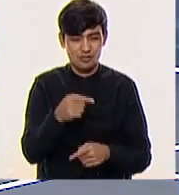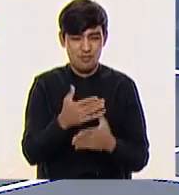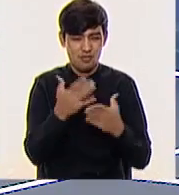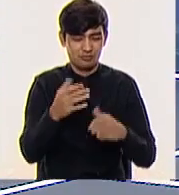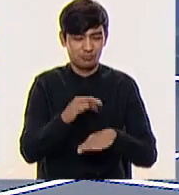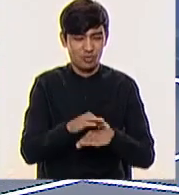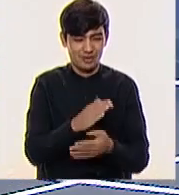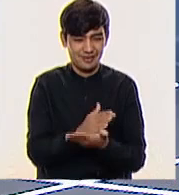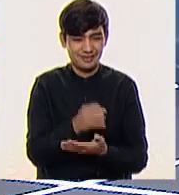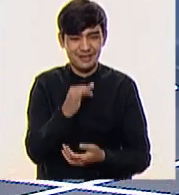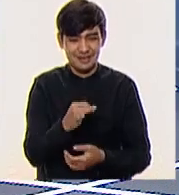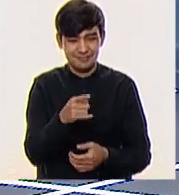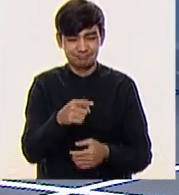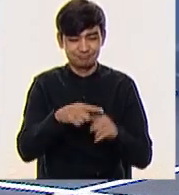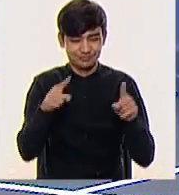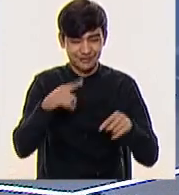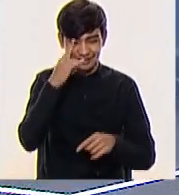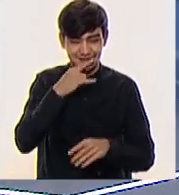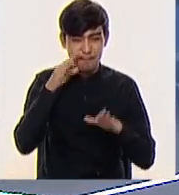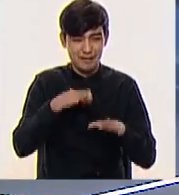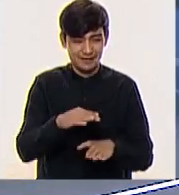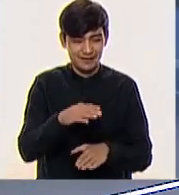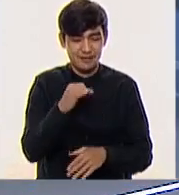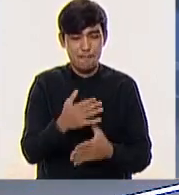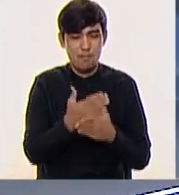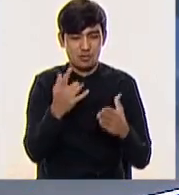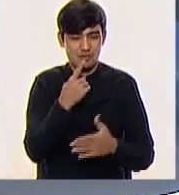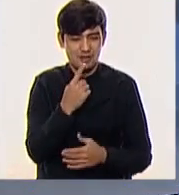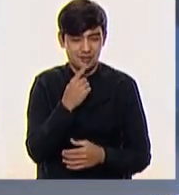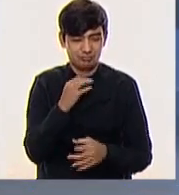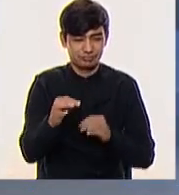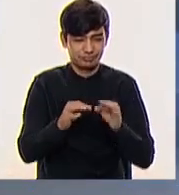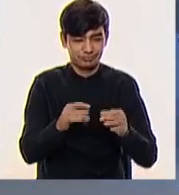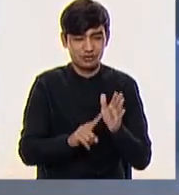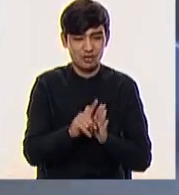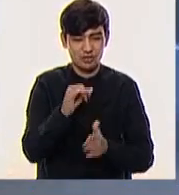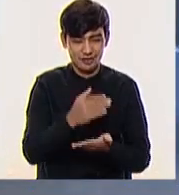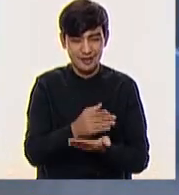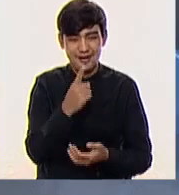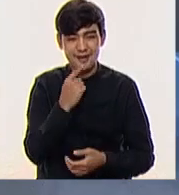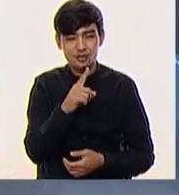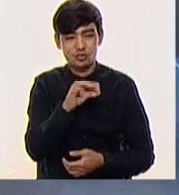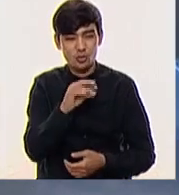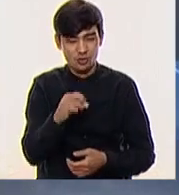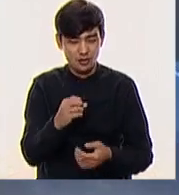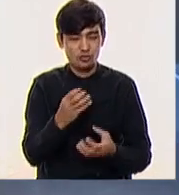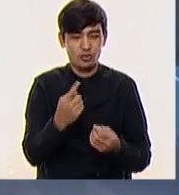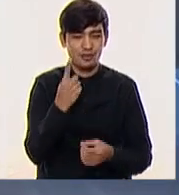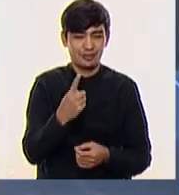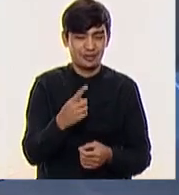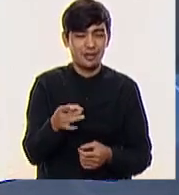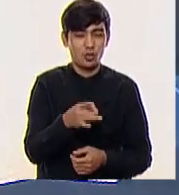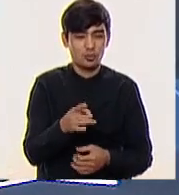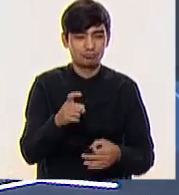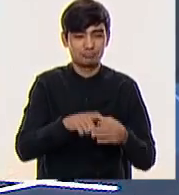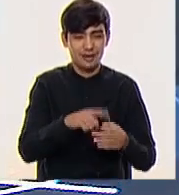инфицированных. Соответственно, на карте Казахстана становится все больше красных пятен. В так называемую красную зону вошел еще один регион.